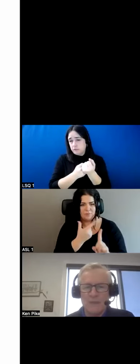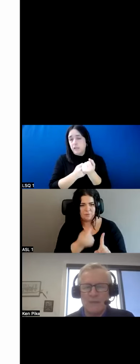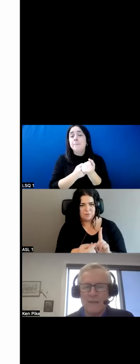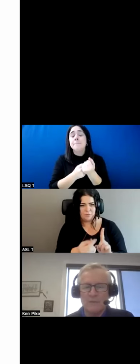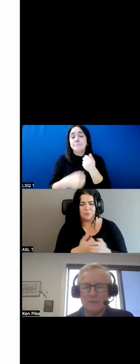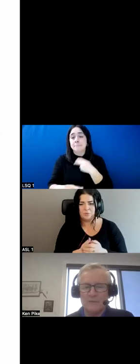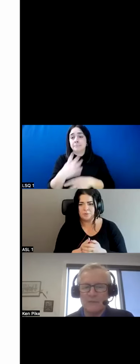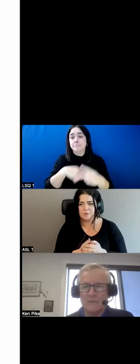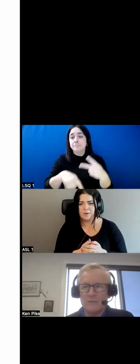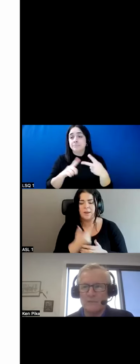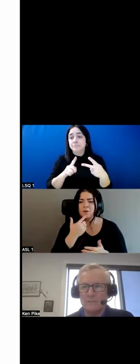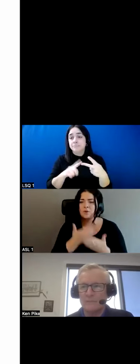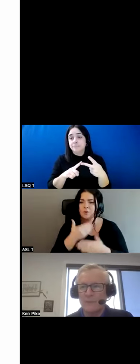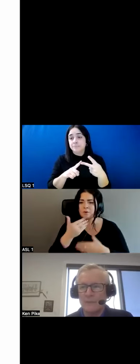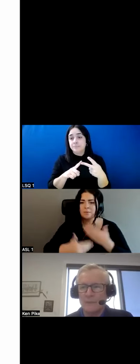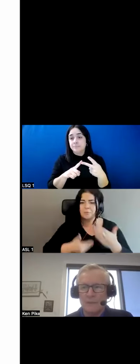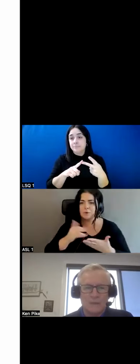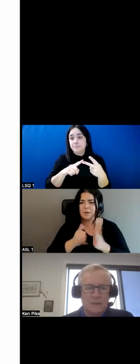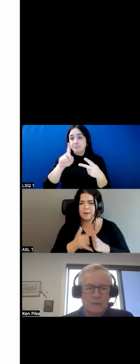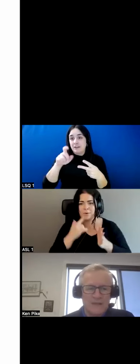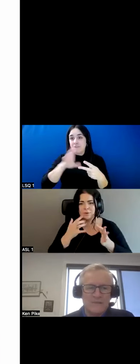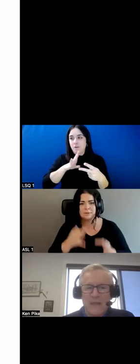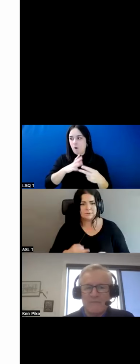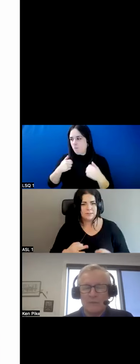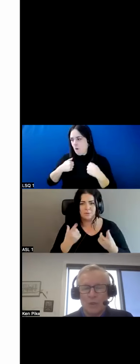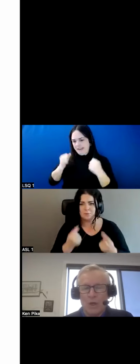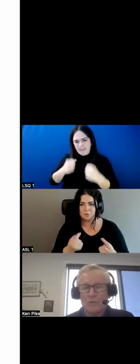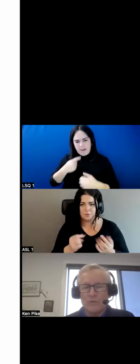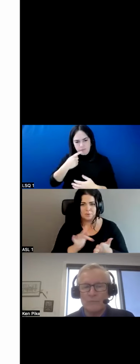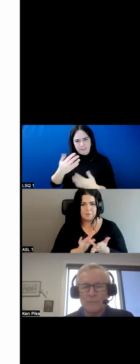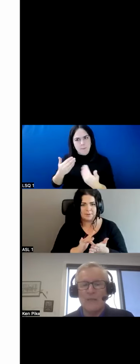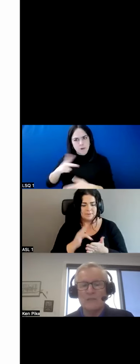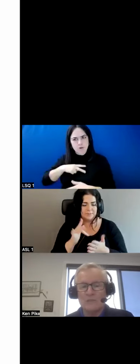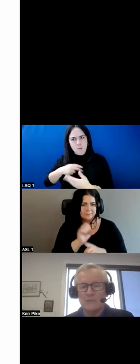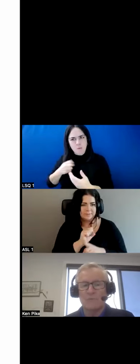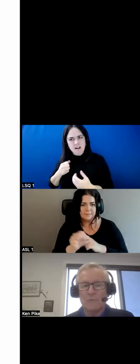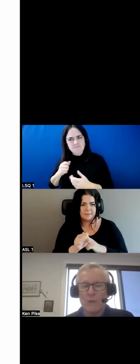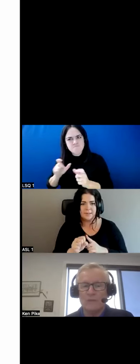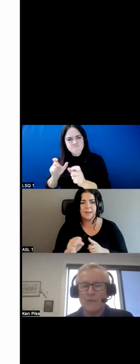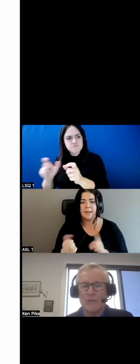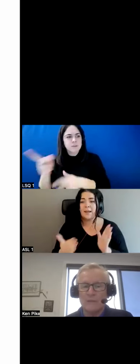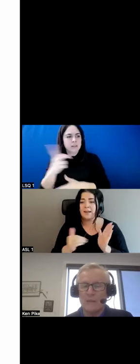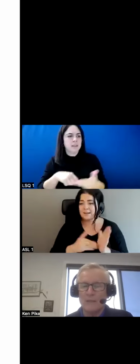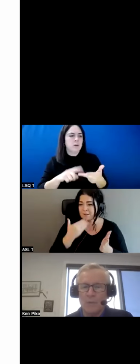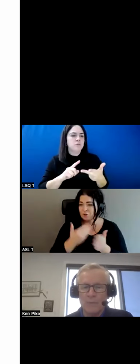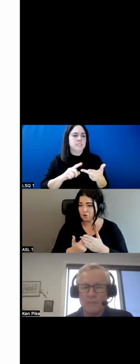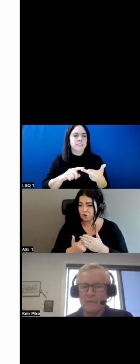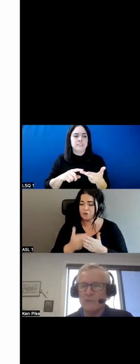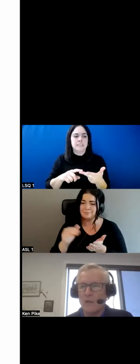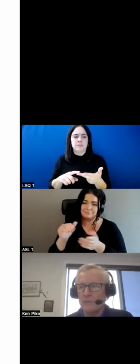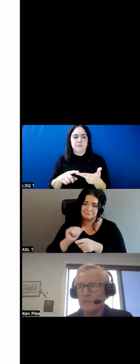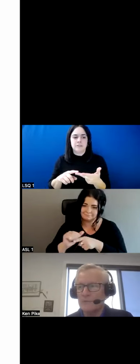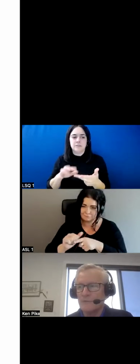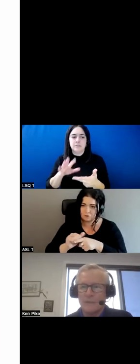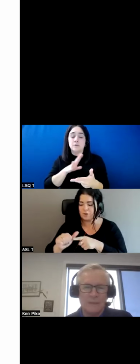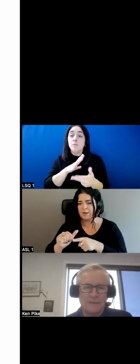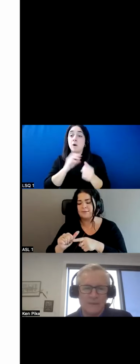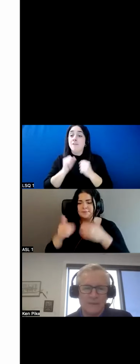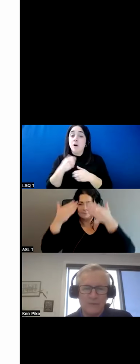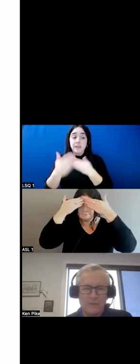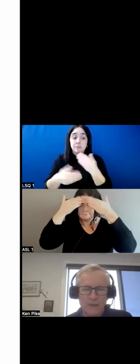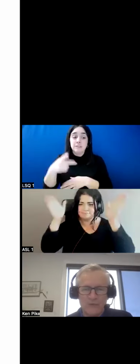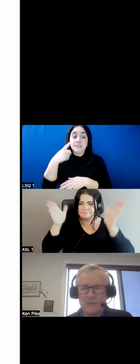avoir de l'expérience dans la défense de ses propres intérêts, avoir un processus pour prendre des décisions médicales et avoir des relations à long terme avec des médecins